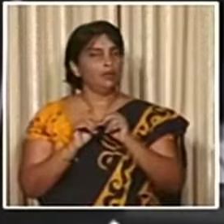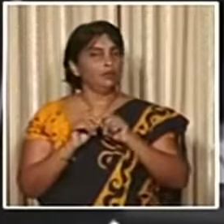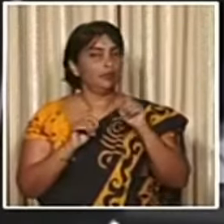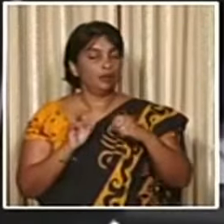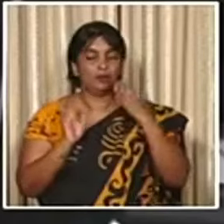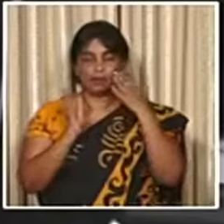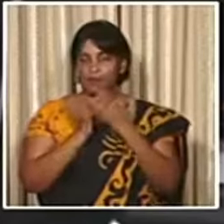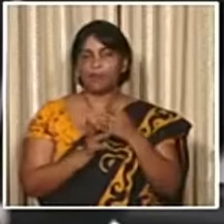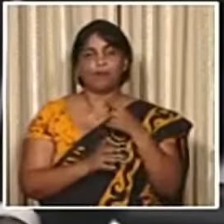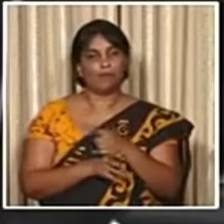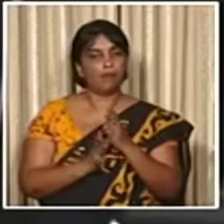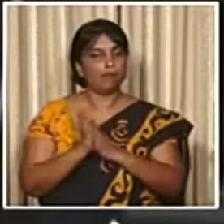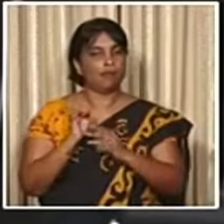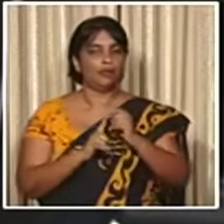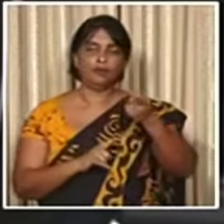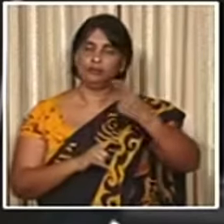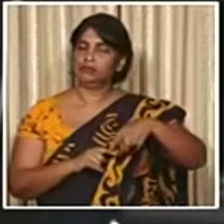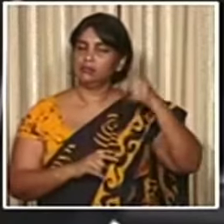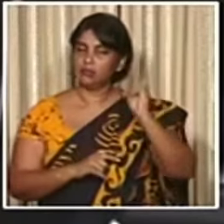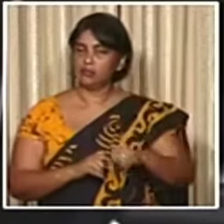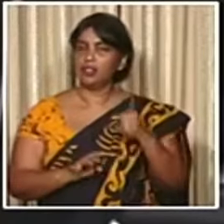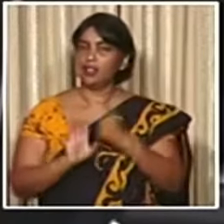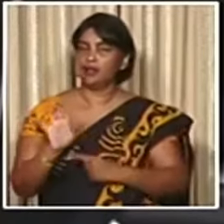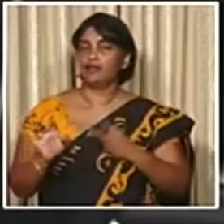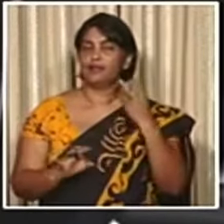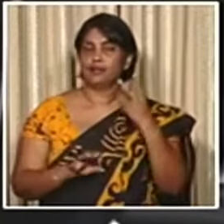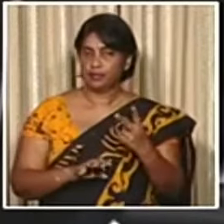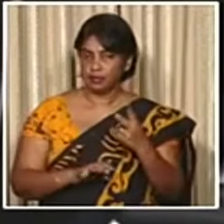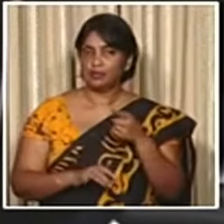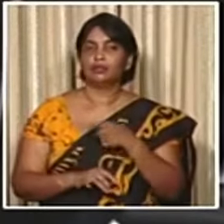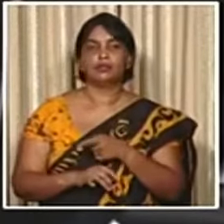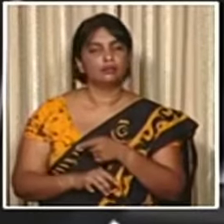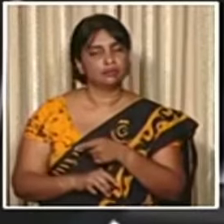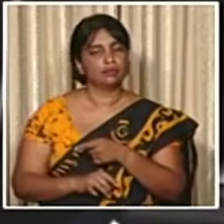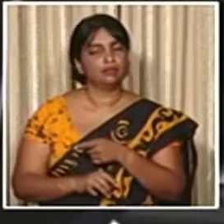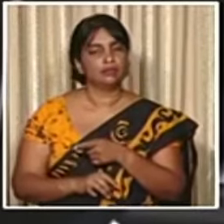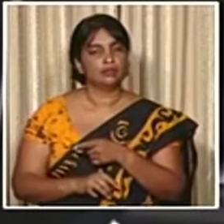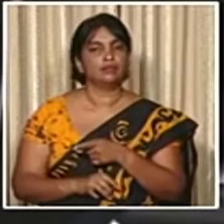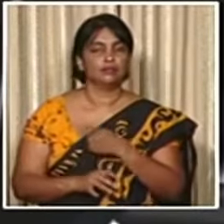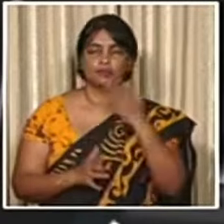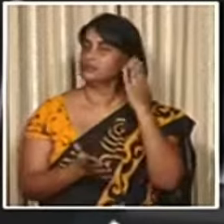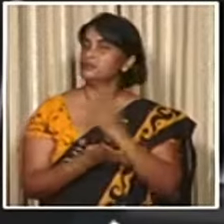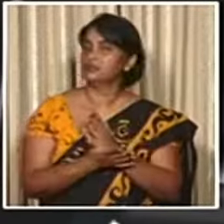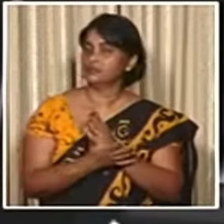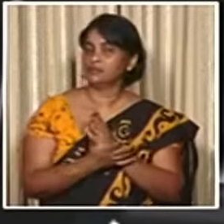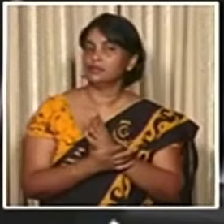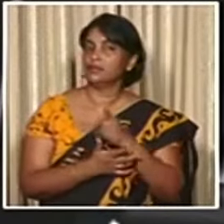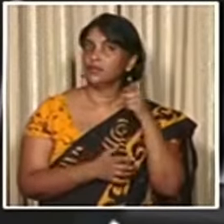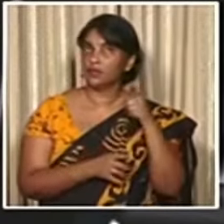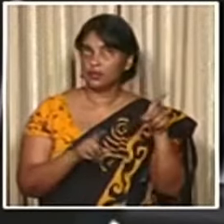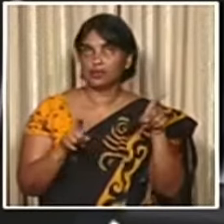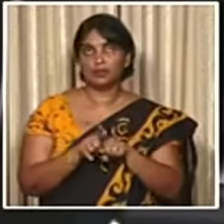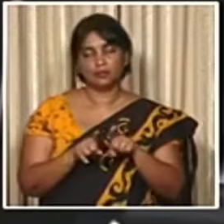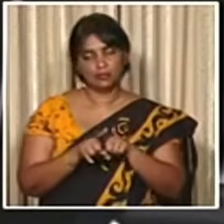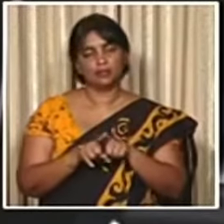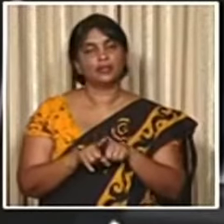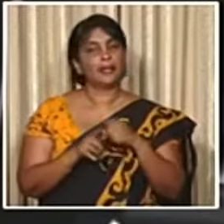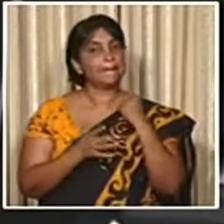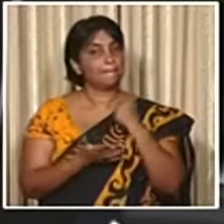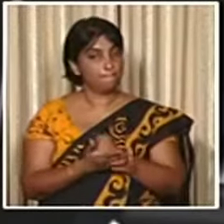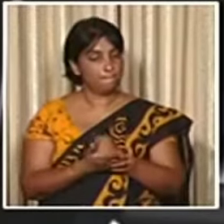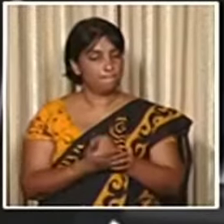ඉදිරිපත් කරපුවම අමාත්‍ය මණ්ඩලය එකඟ වුණා වසර දෙකකට මේක මේ අත්හිටවන්න. ඒ අනුව